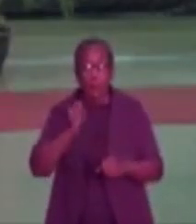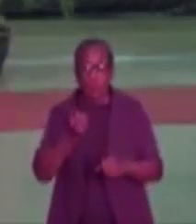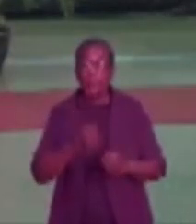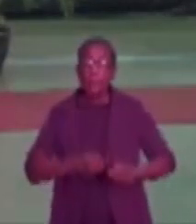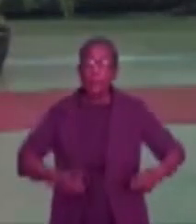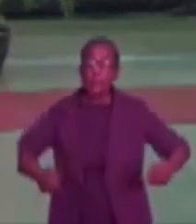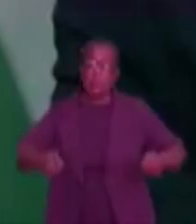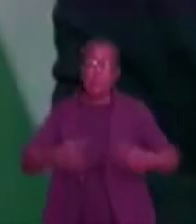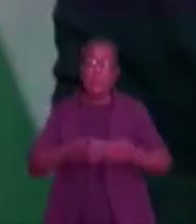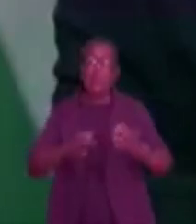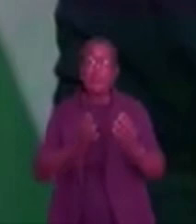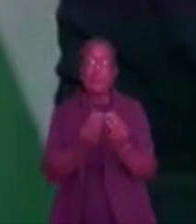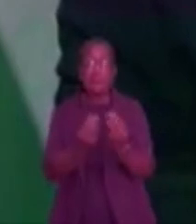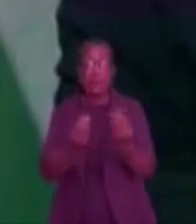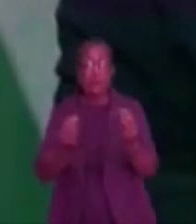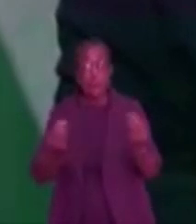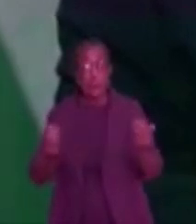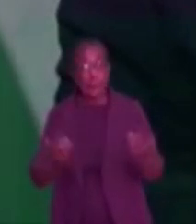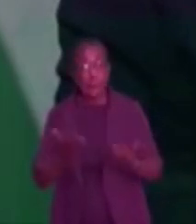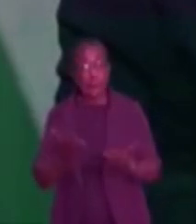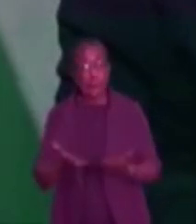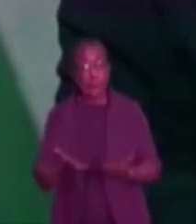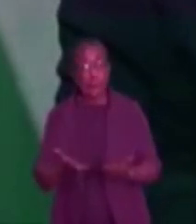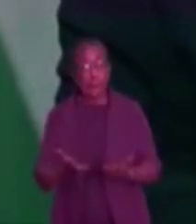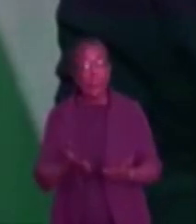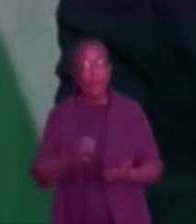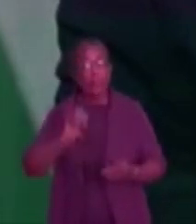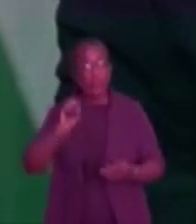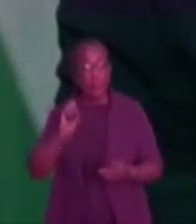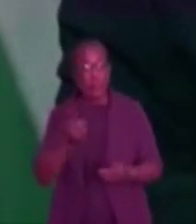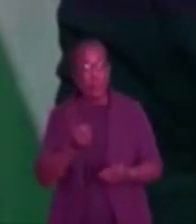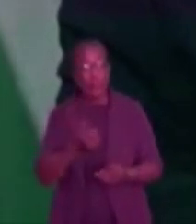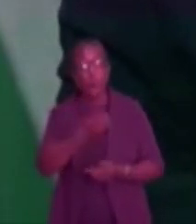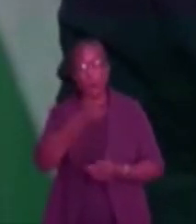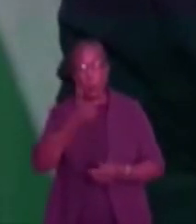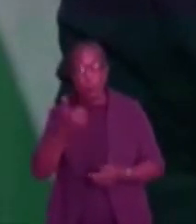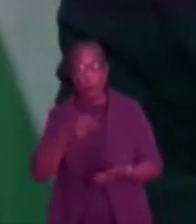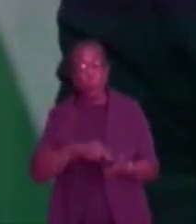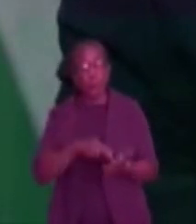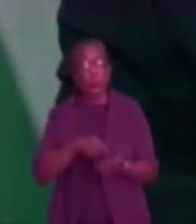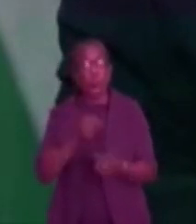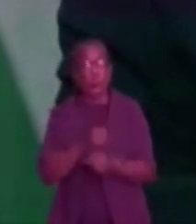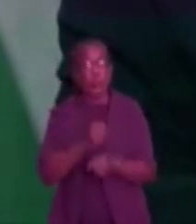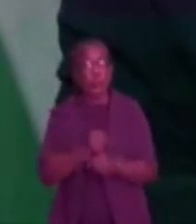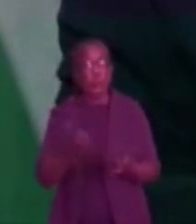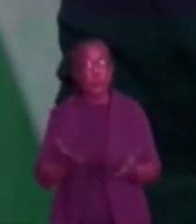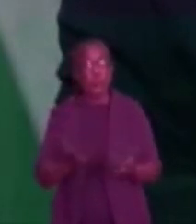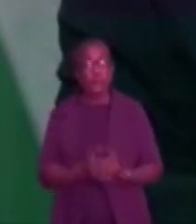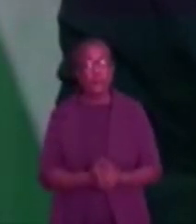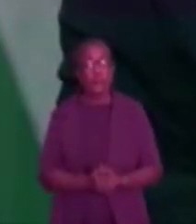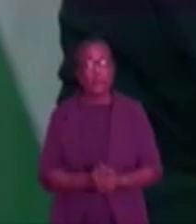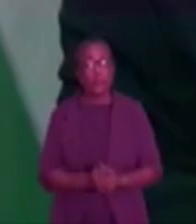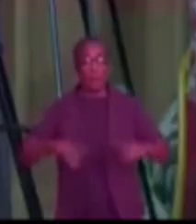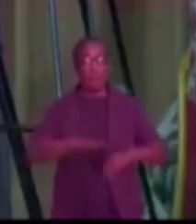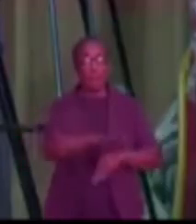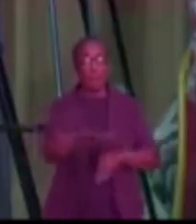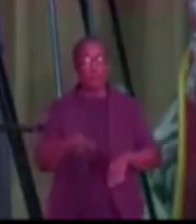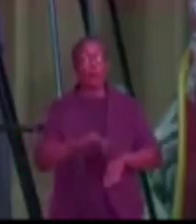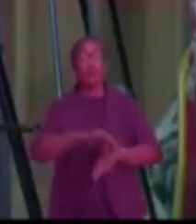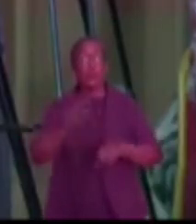vanuit het Internationaal Monetair Fonds IMF uitgekomen. De bewindsman zei maandag tijdens de